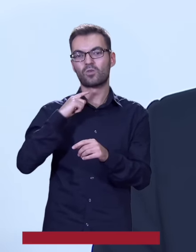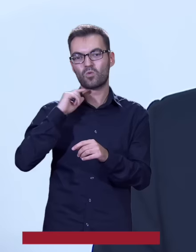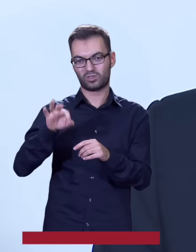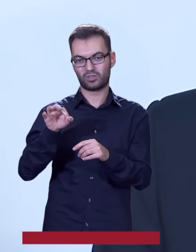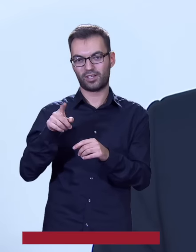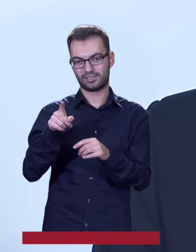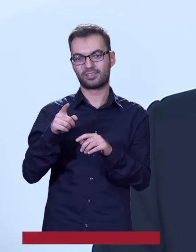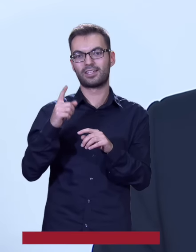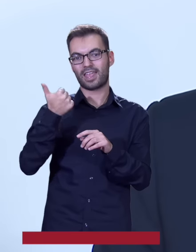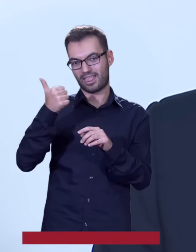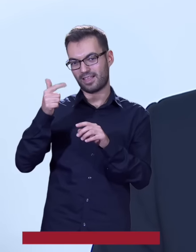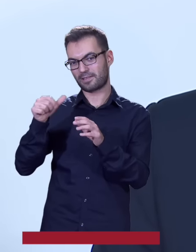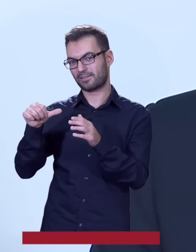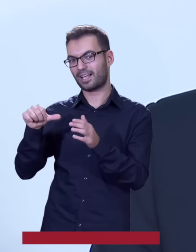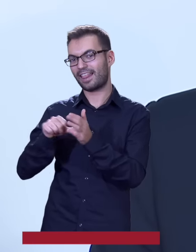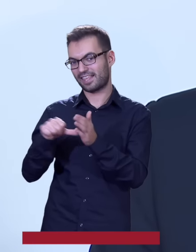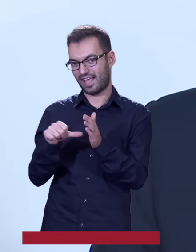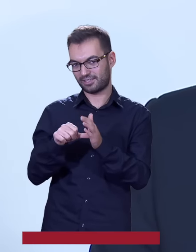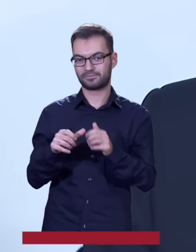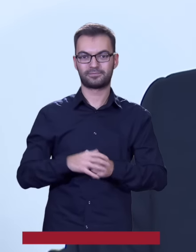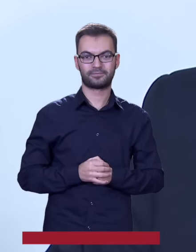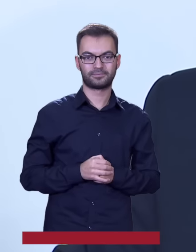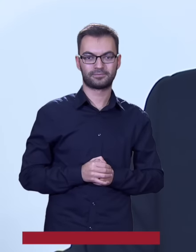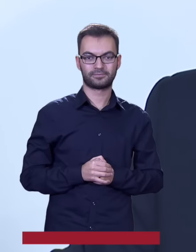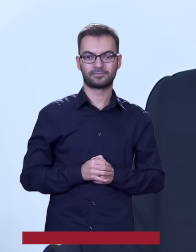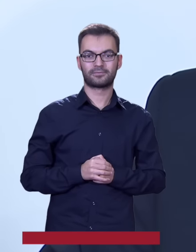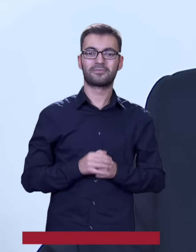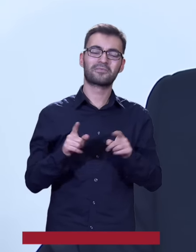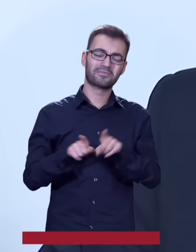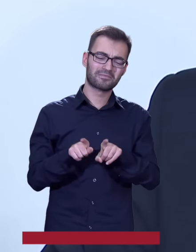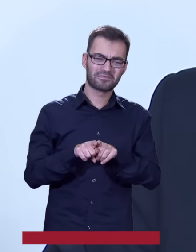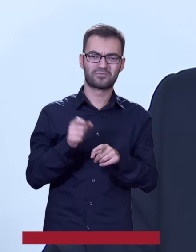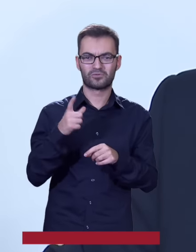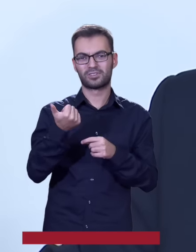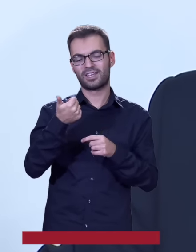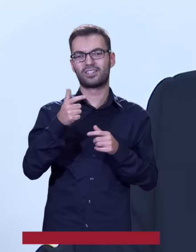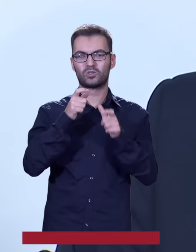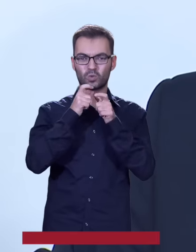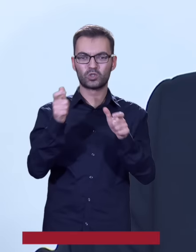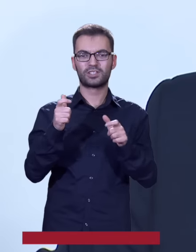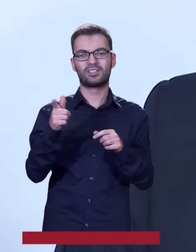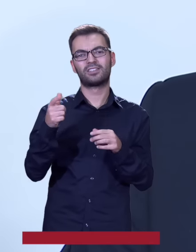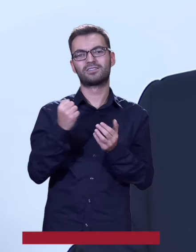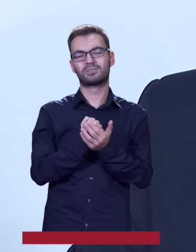głosowanie na konkretną osobę. Również mamy jedno zgłoszenie